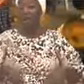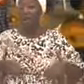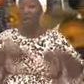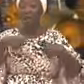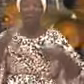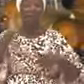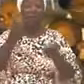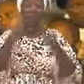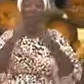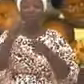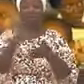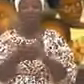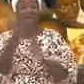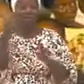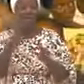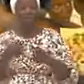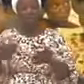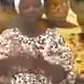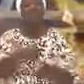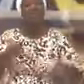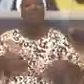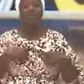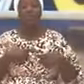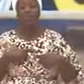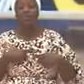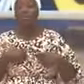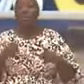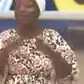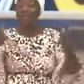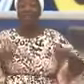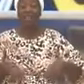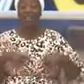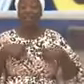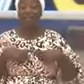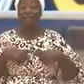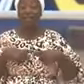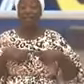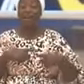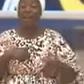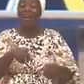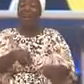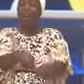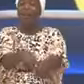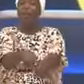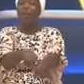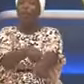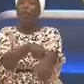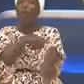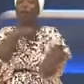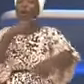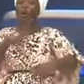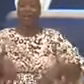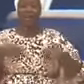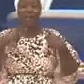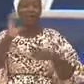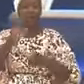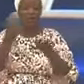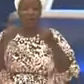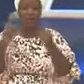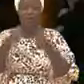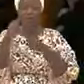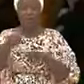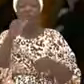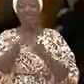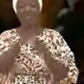l'histoire et nouvelle vie égale vie ils envient viendra pour toi au